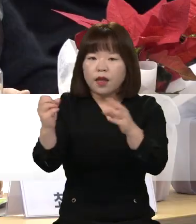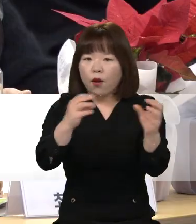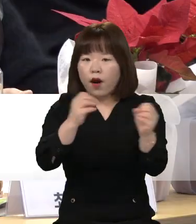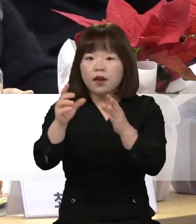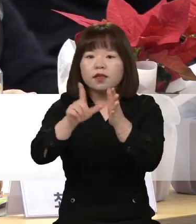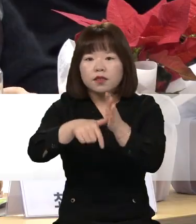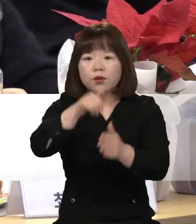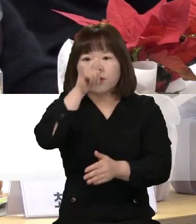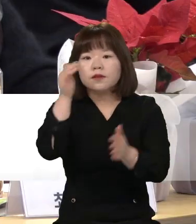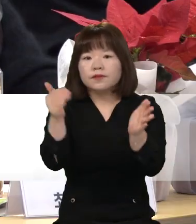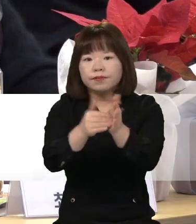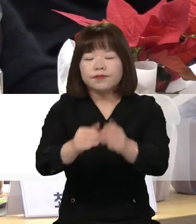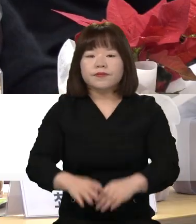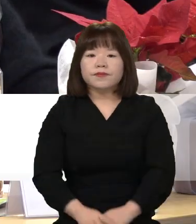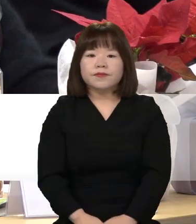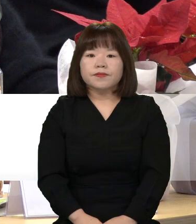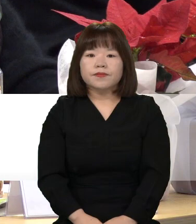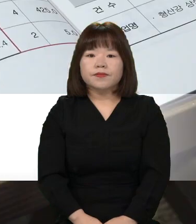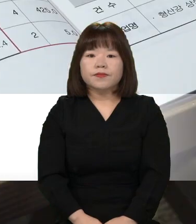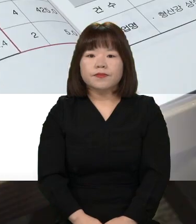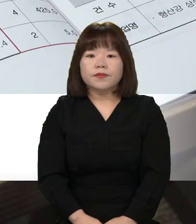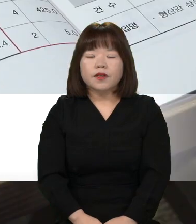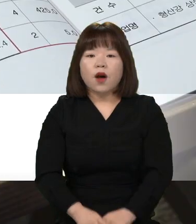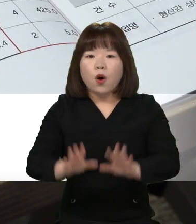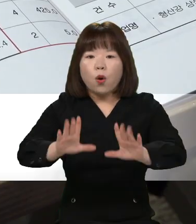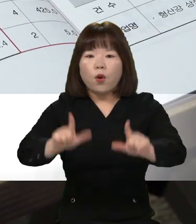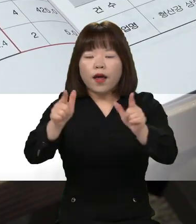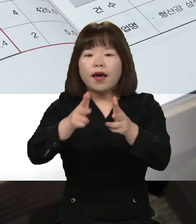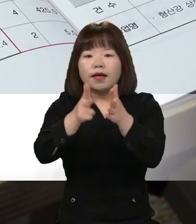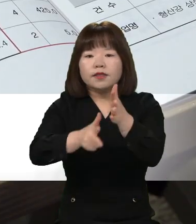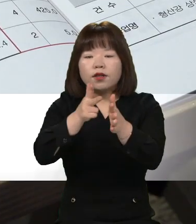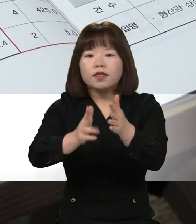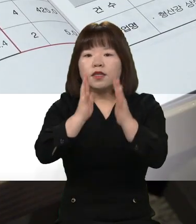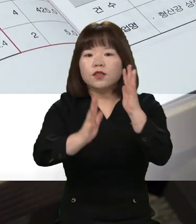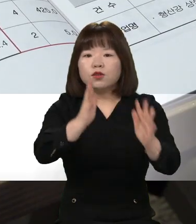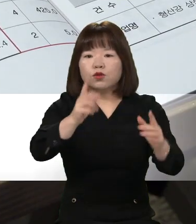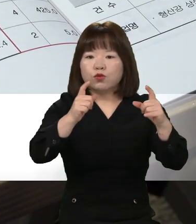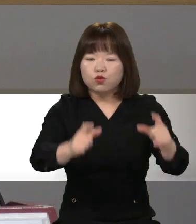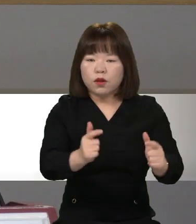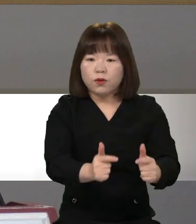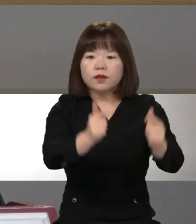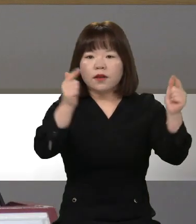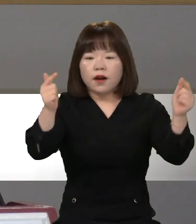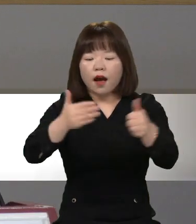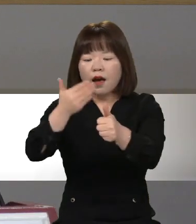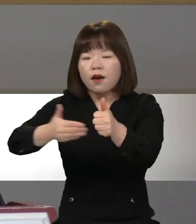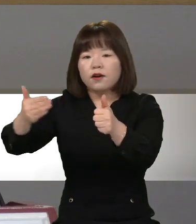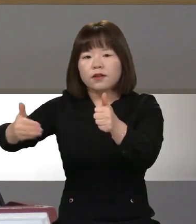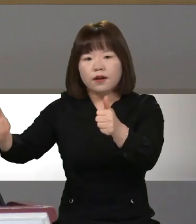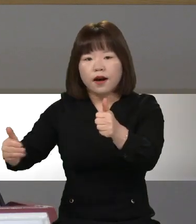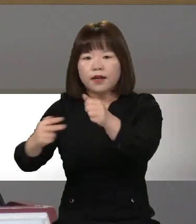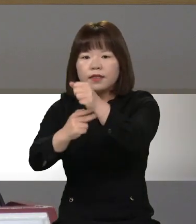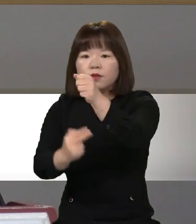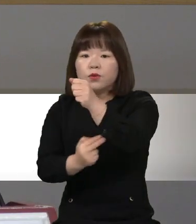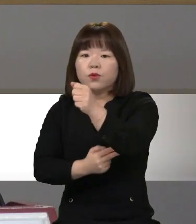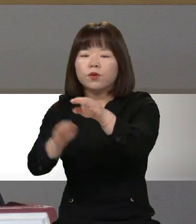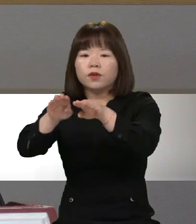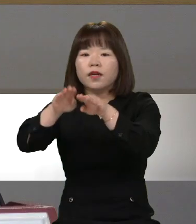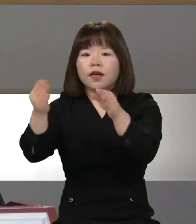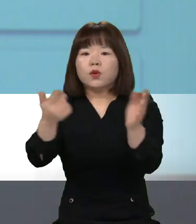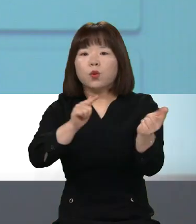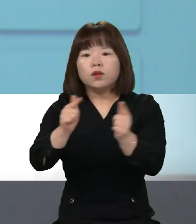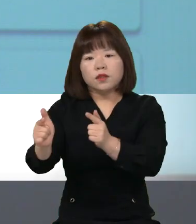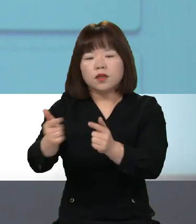의견을 나누는 시간도 가졌습니다 진은 올해 철길 속 구간 확장과 형산강 상생 인도교 개통